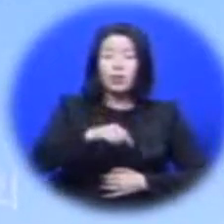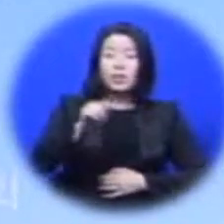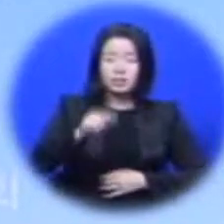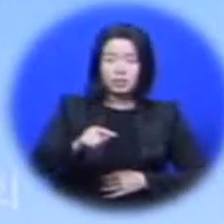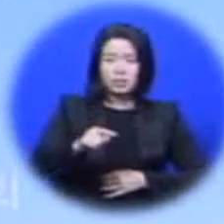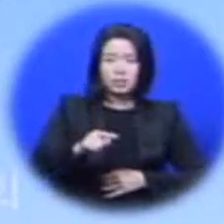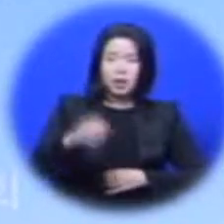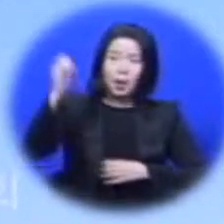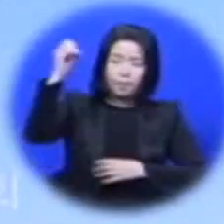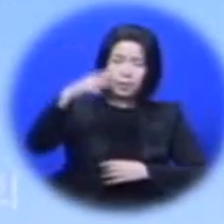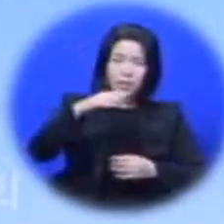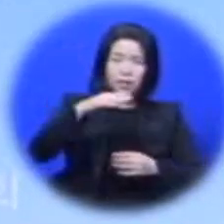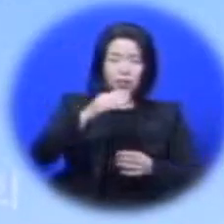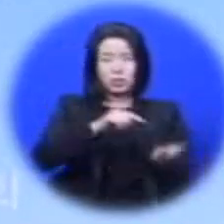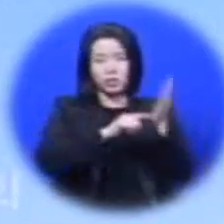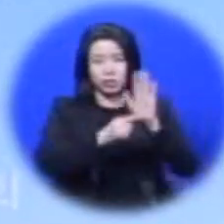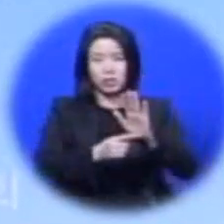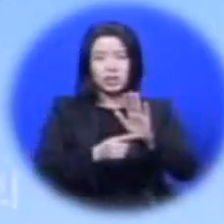가운데 드러나서